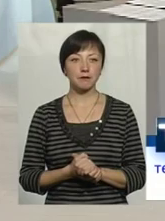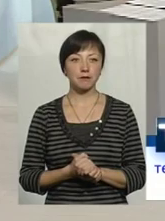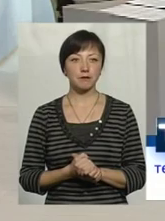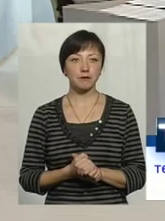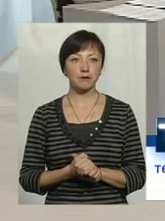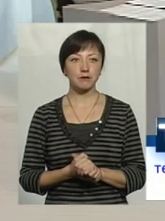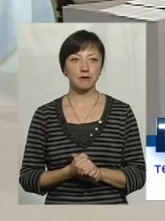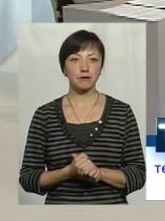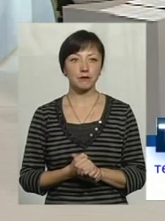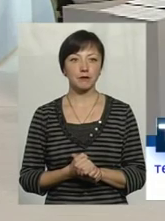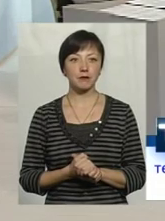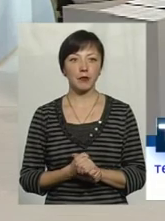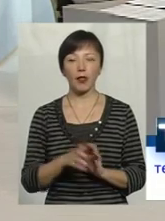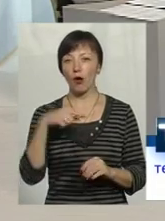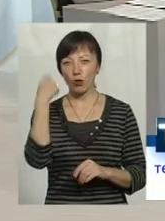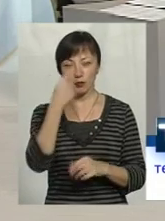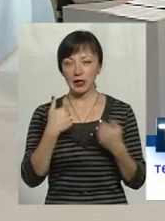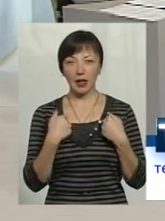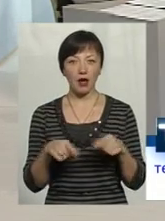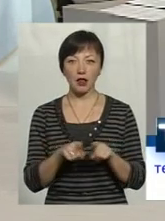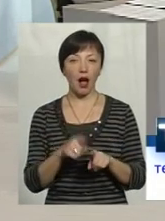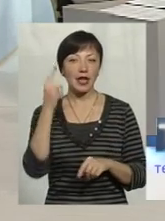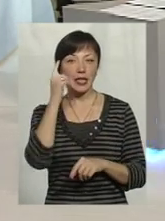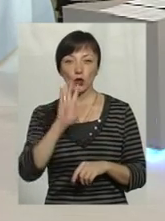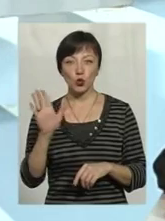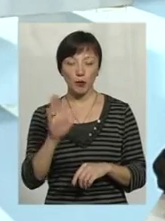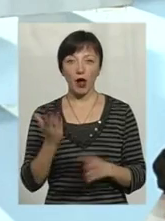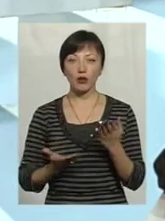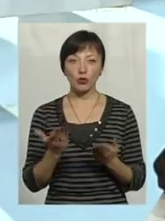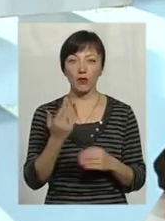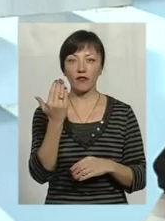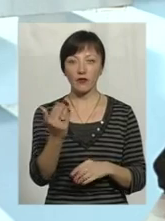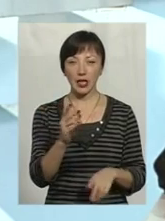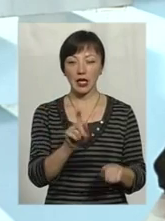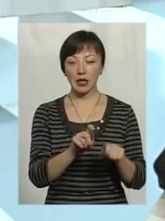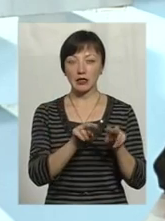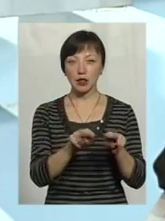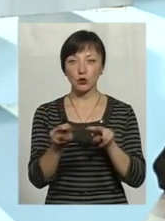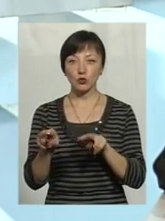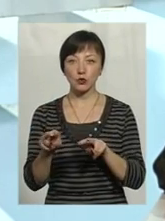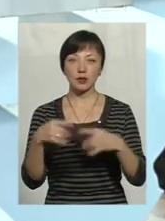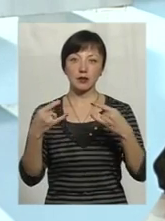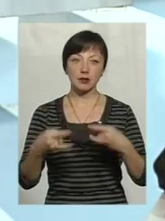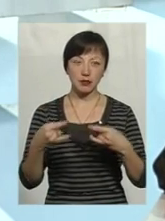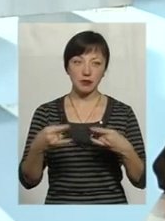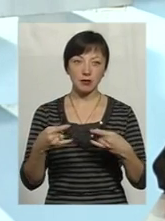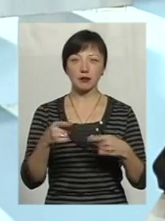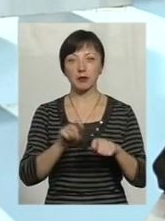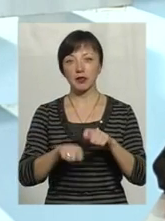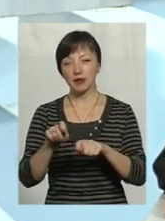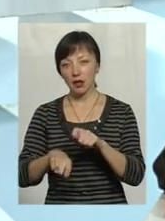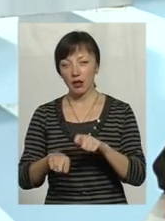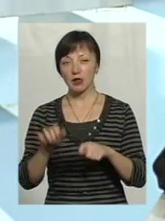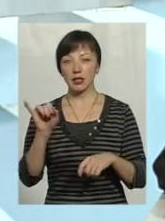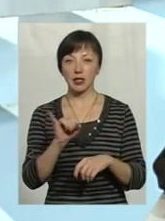Я особисто так не думаю. Дякую за запитання. Якщо ви слідкуєте ЗМІ, ну, моніторите,